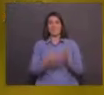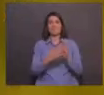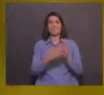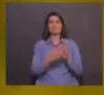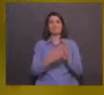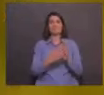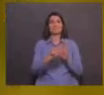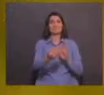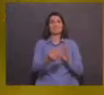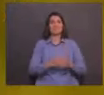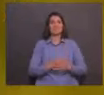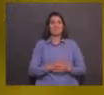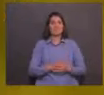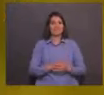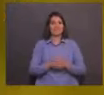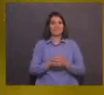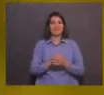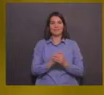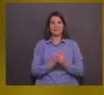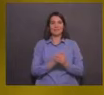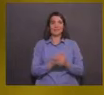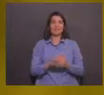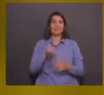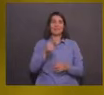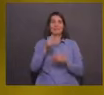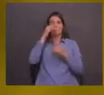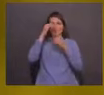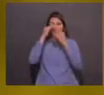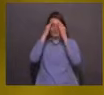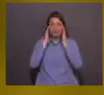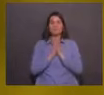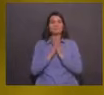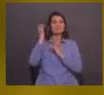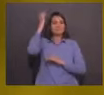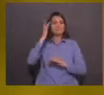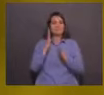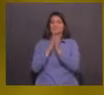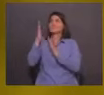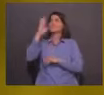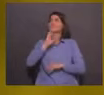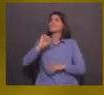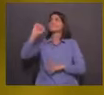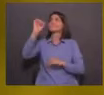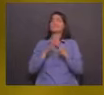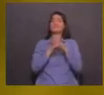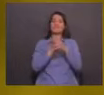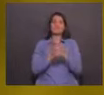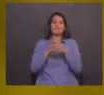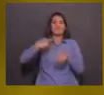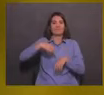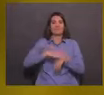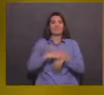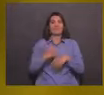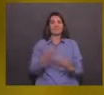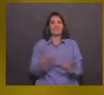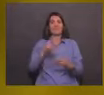плід лона твого. Santa Maria, Mãe de Deus, rogai por nós, pecadores, agora e na hora da nossa